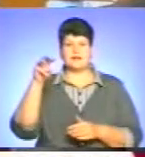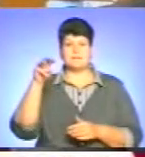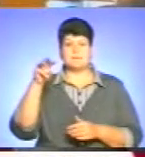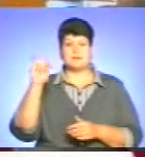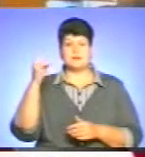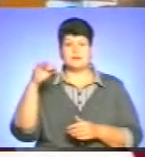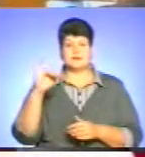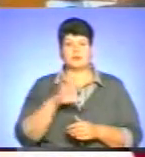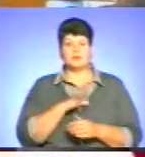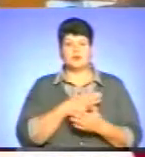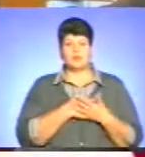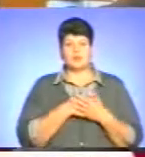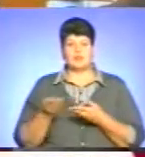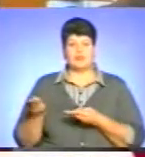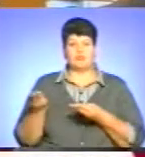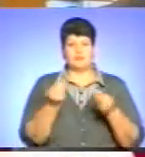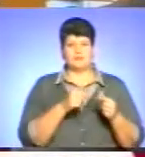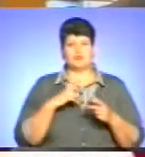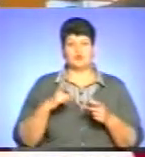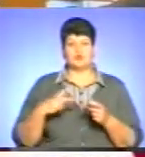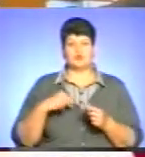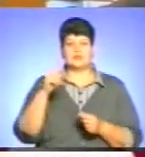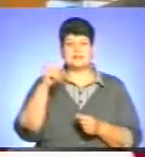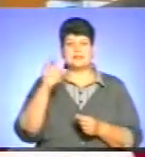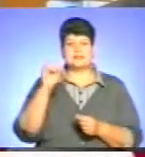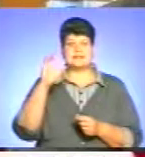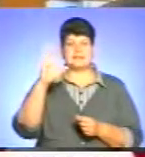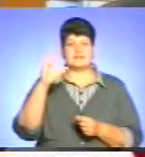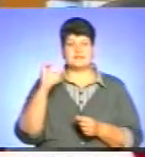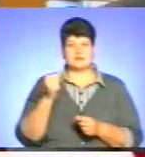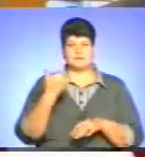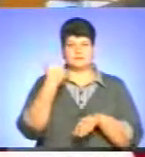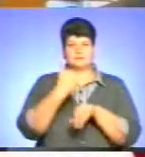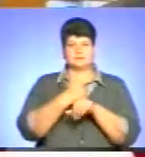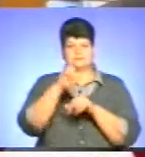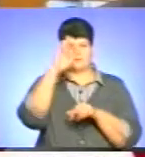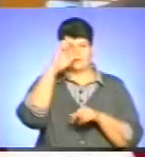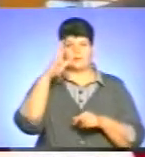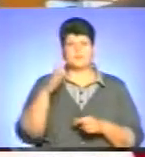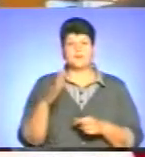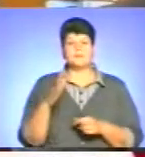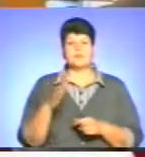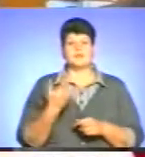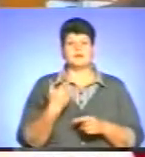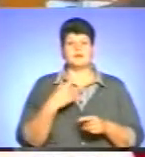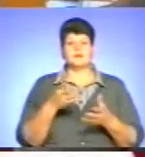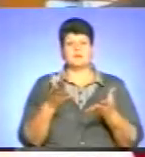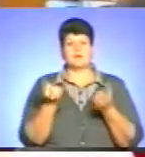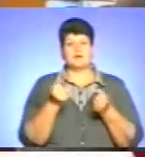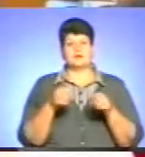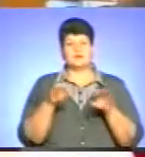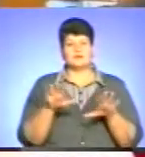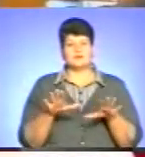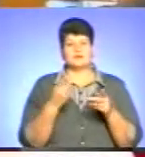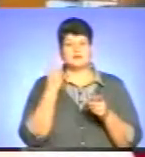найбільш улюблених і найбільш впливових дочок Зевса. Верховний Бог приймав будь-які рішення, порадившись з нею. Вона завжди стояла на